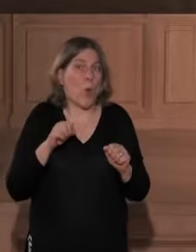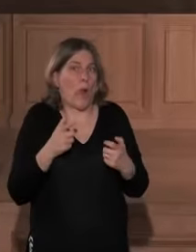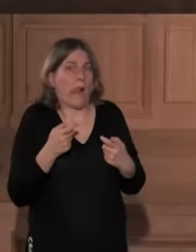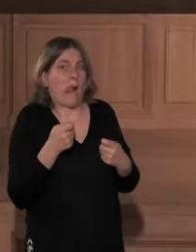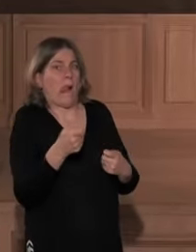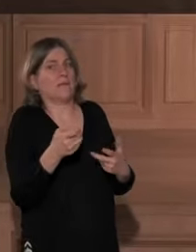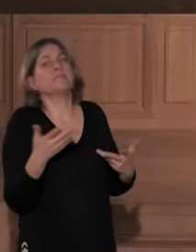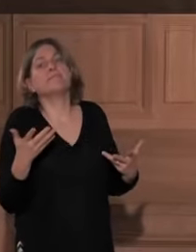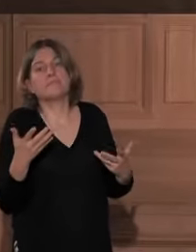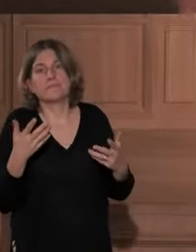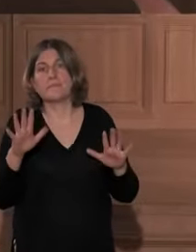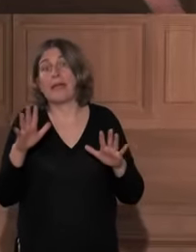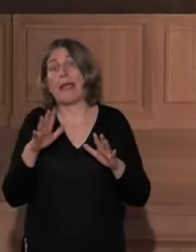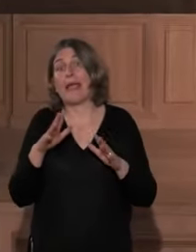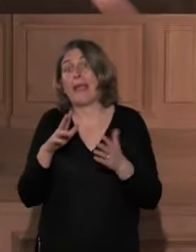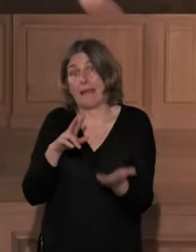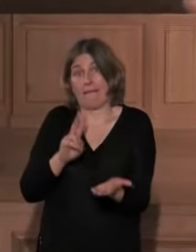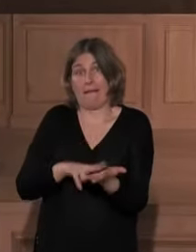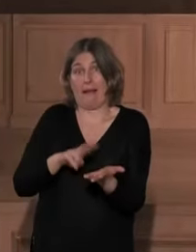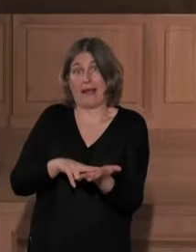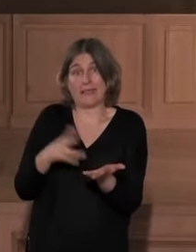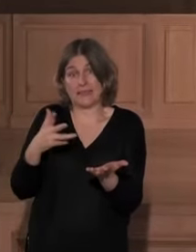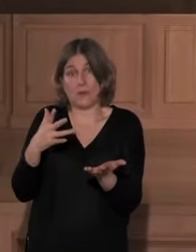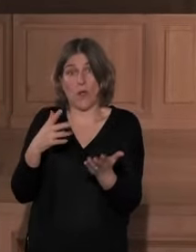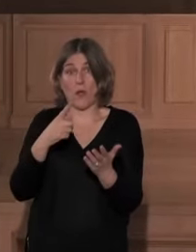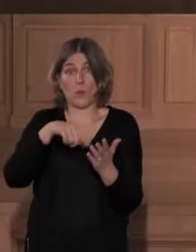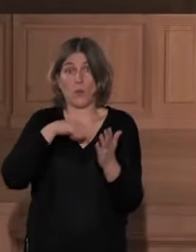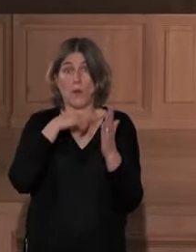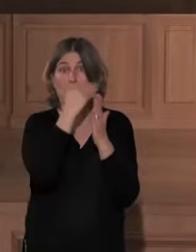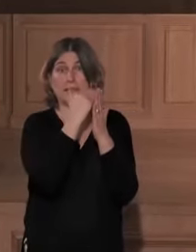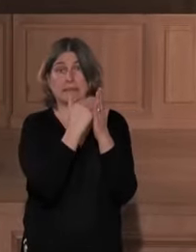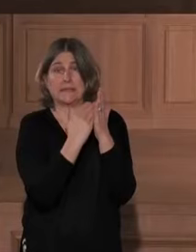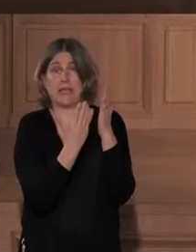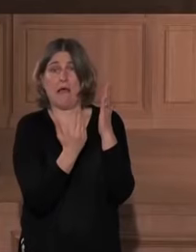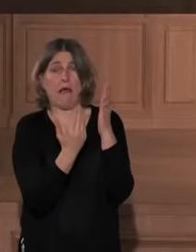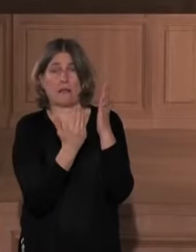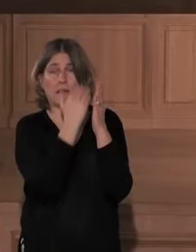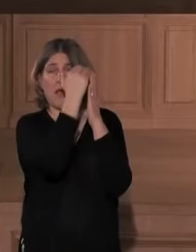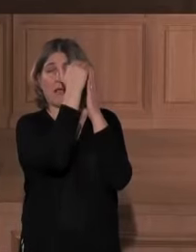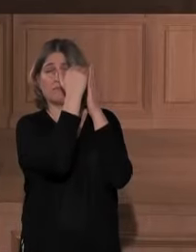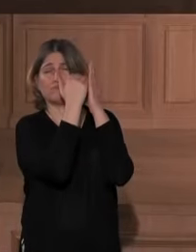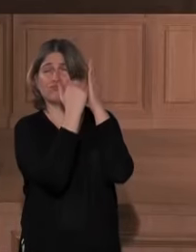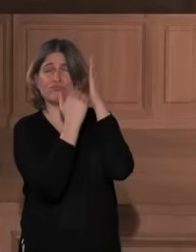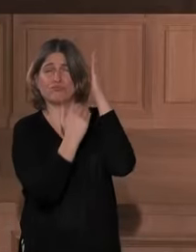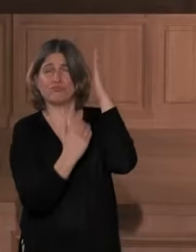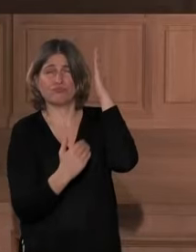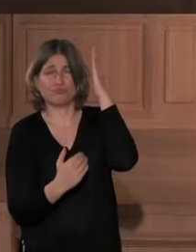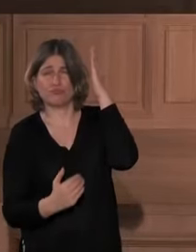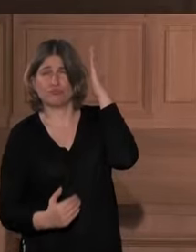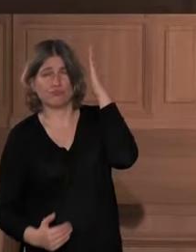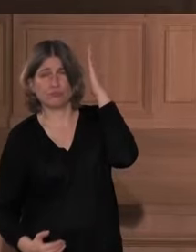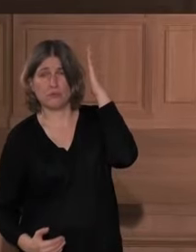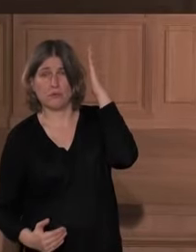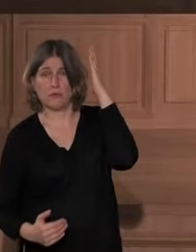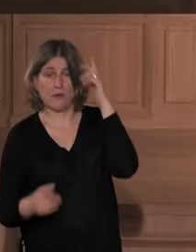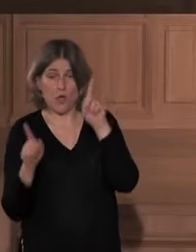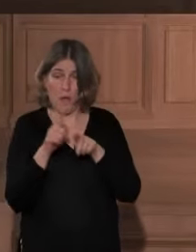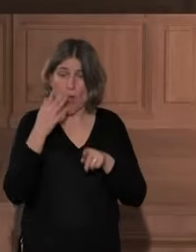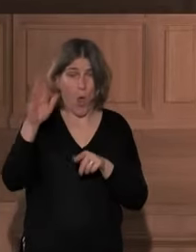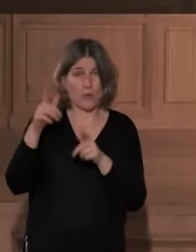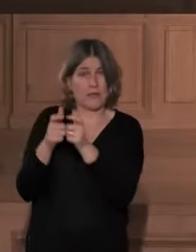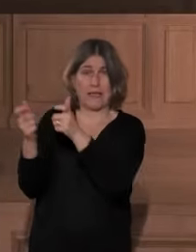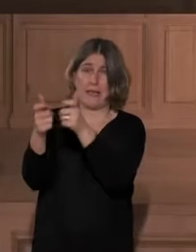Après, la réalité, c'est qu'au silence des justes, on a une liste d'attente qui est longue. Mais comme tous les établissements, c'est là où Stéphane il dit, et il a raison, on manque de moyens